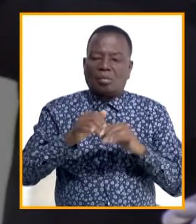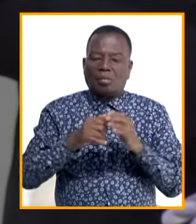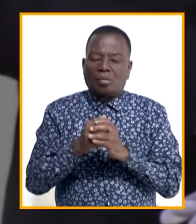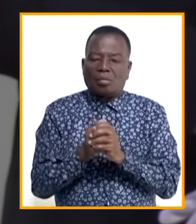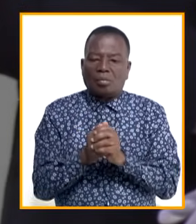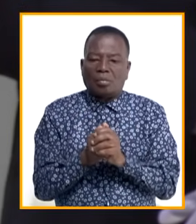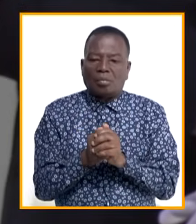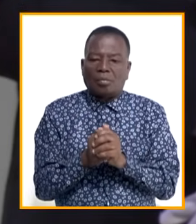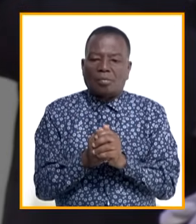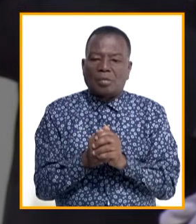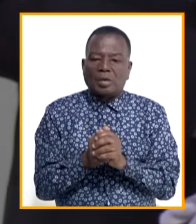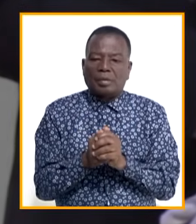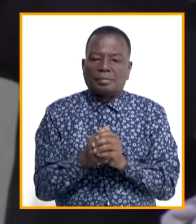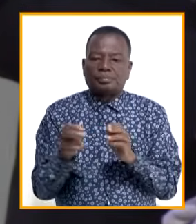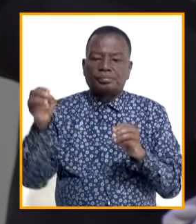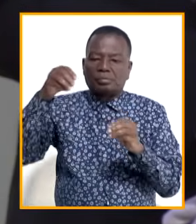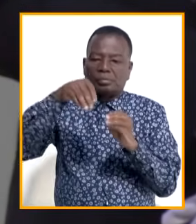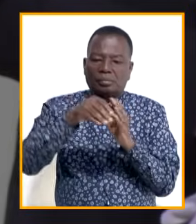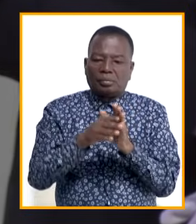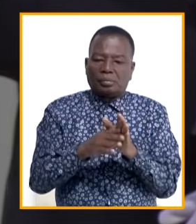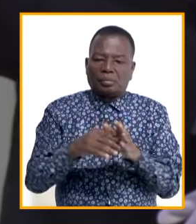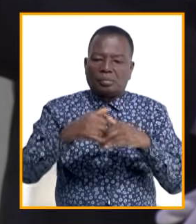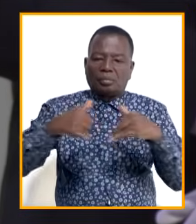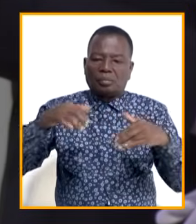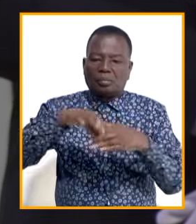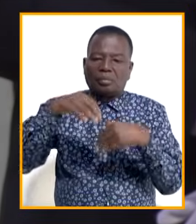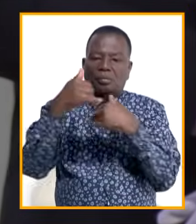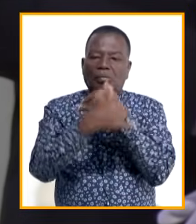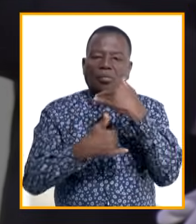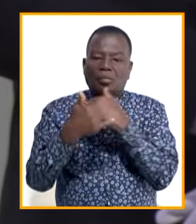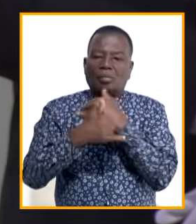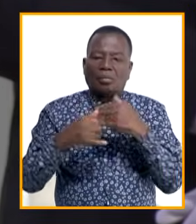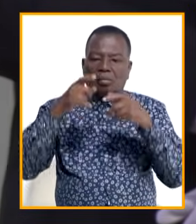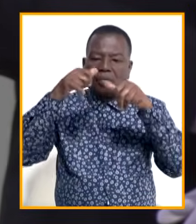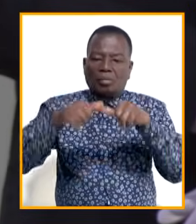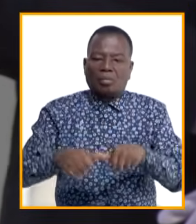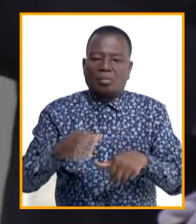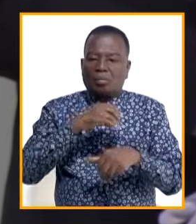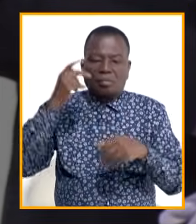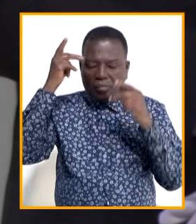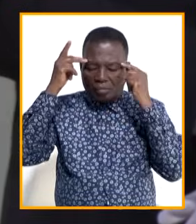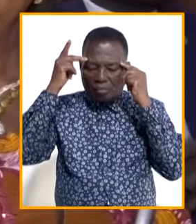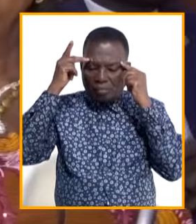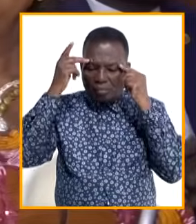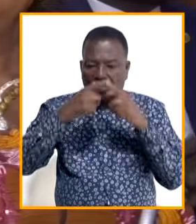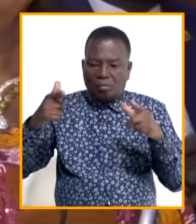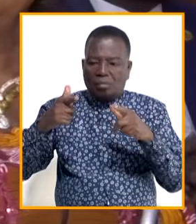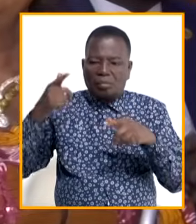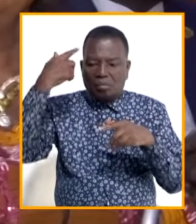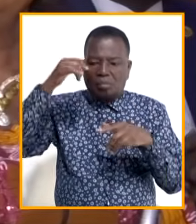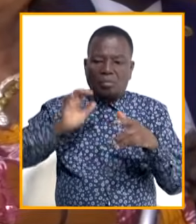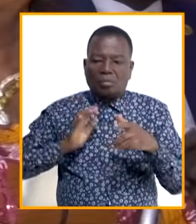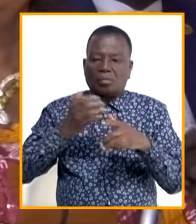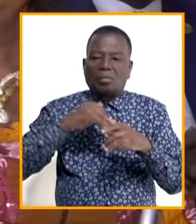territoriales. Le renforcement de la décentralisation dans notre pays demeure une préoccupation majeure pour